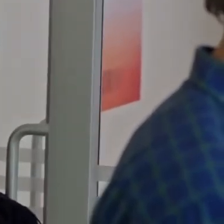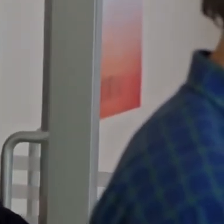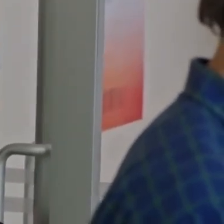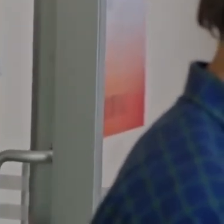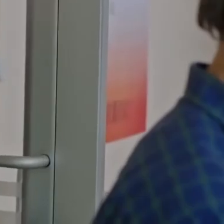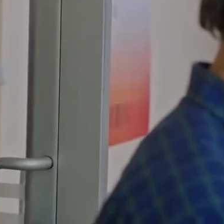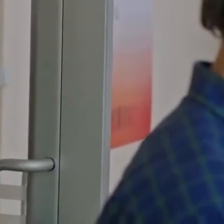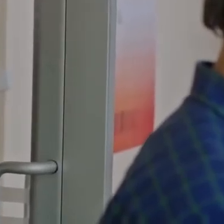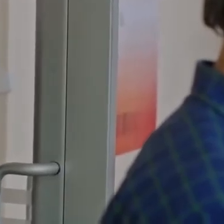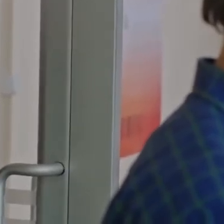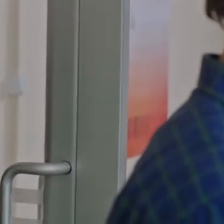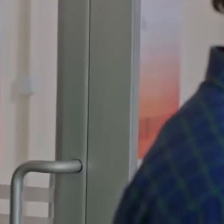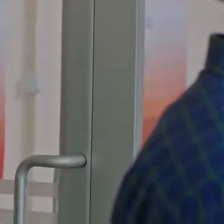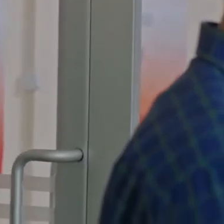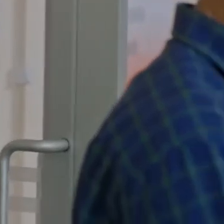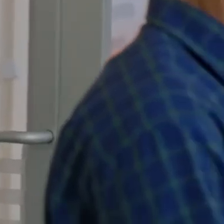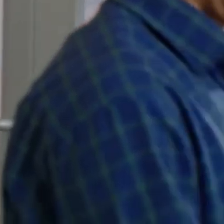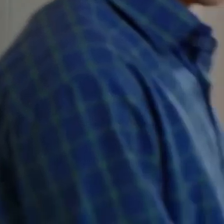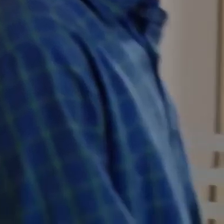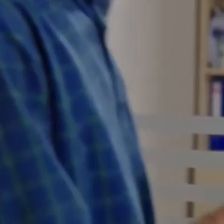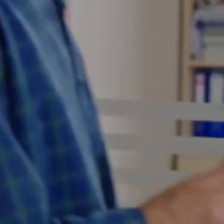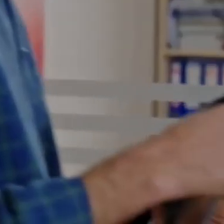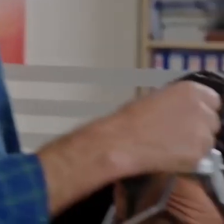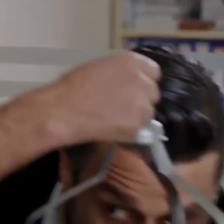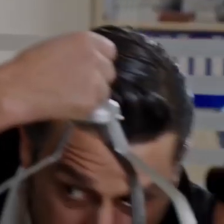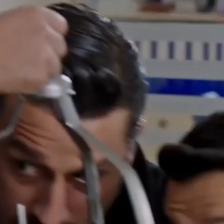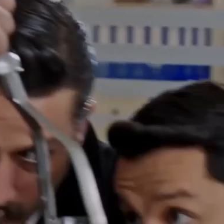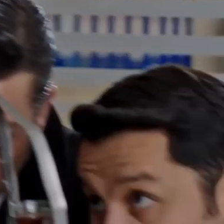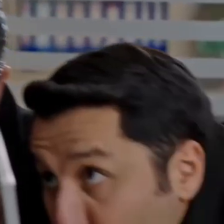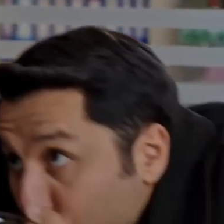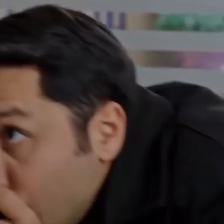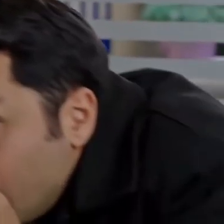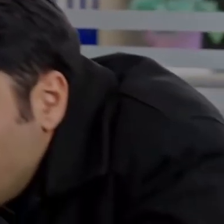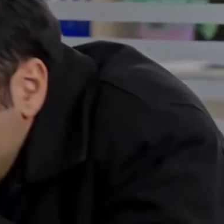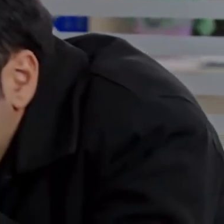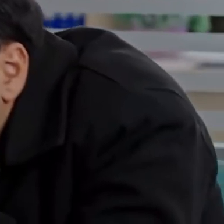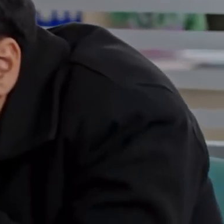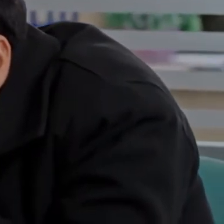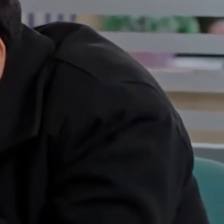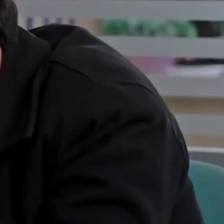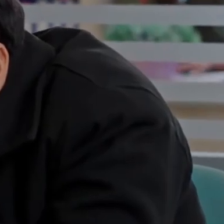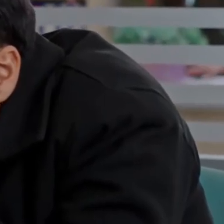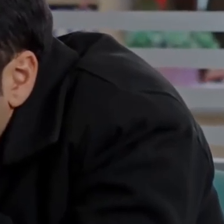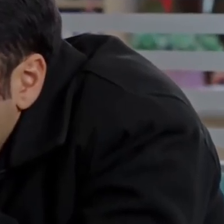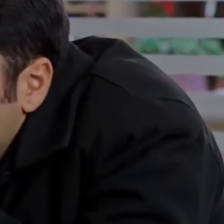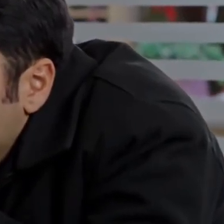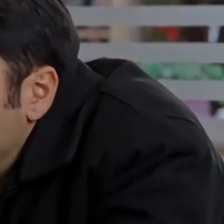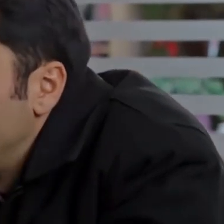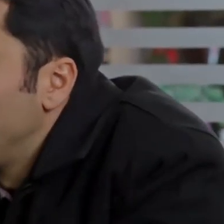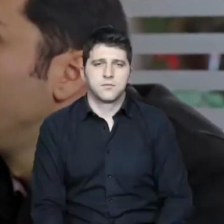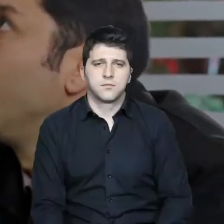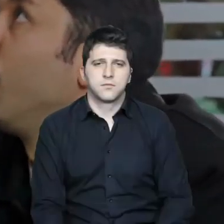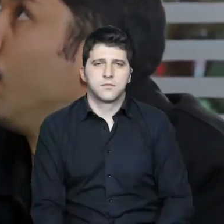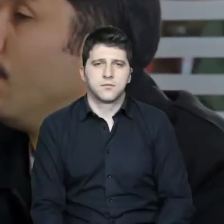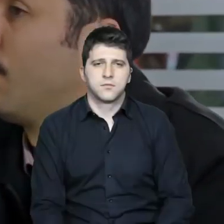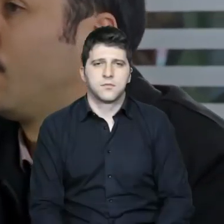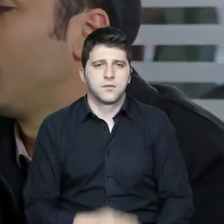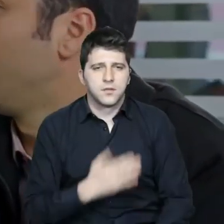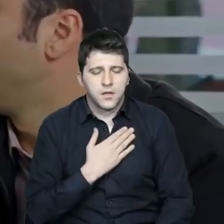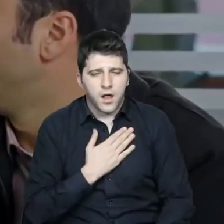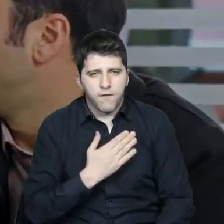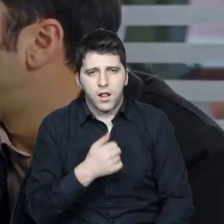Çıkarken banka görevlisine gülümsedi. Oral'la İsmail çaycının arkasına gizlenmiş İbrahim'i gözlüyorlar. Eyvallah